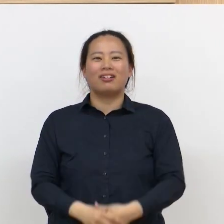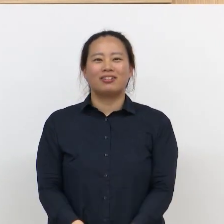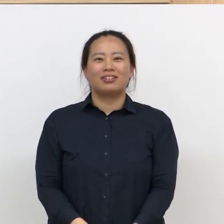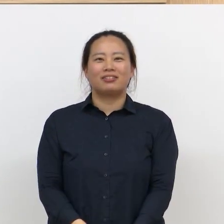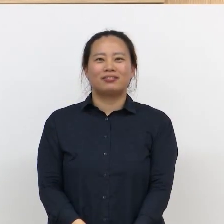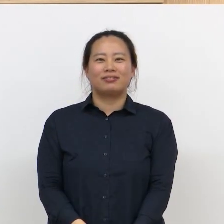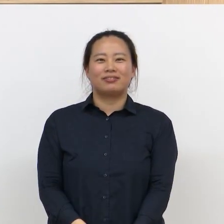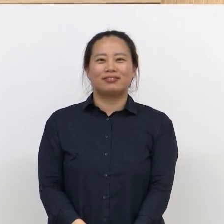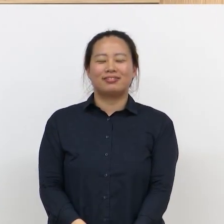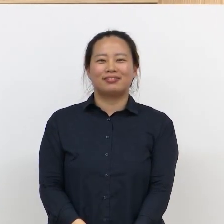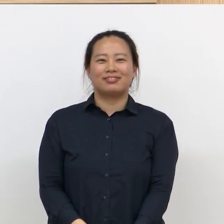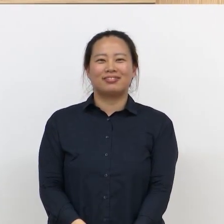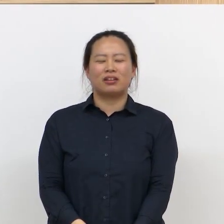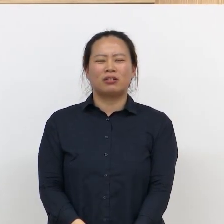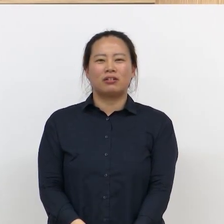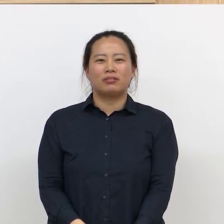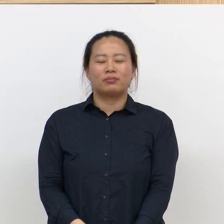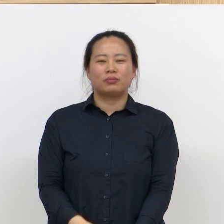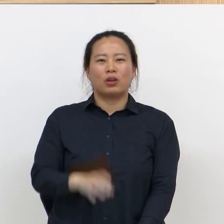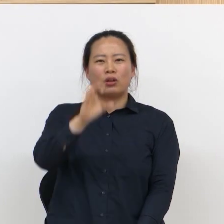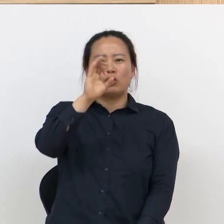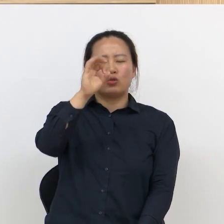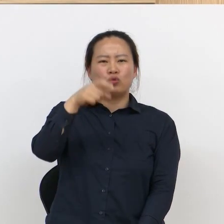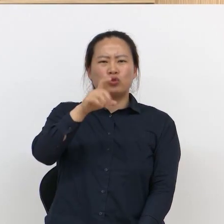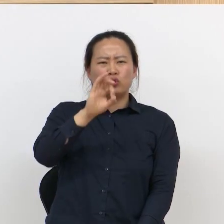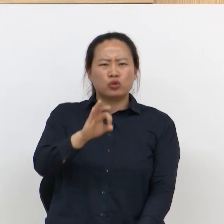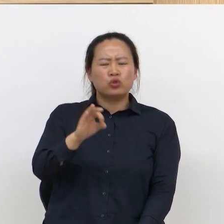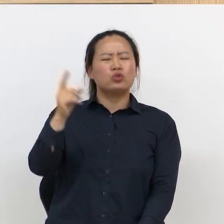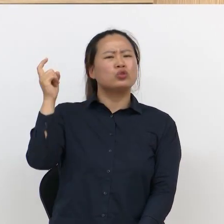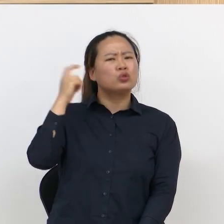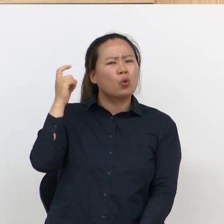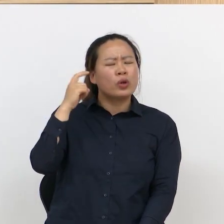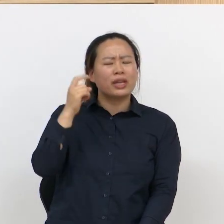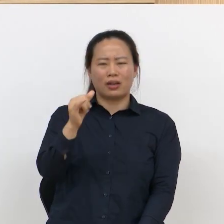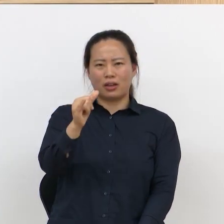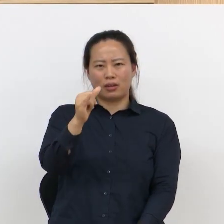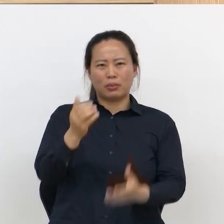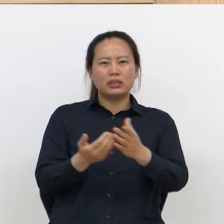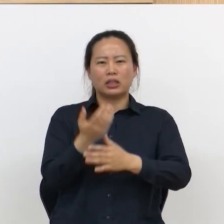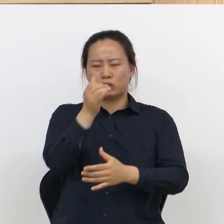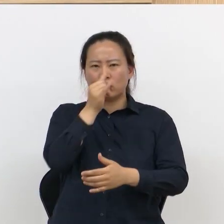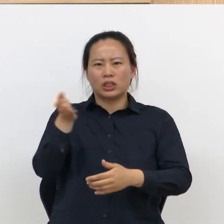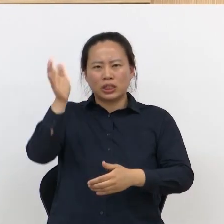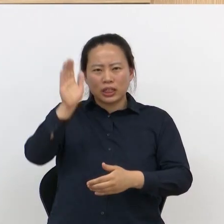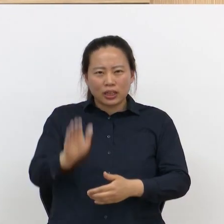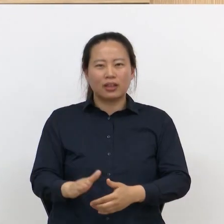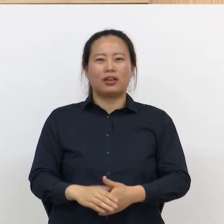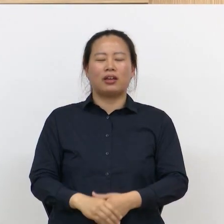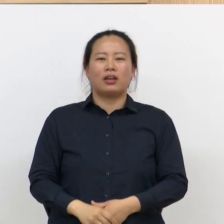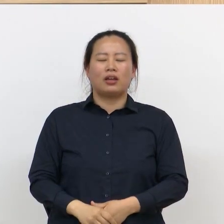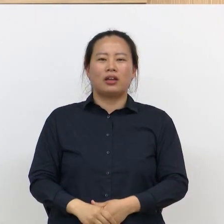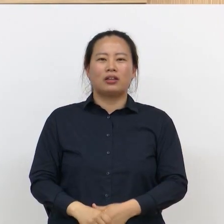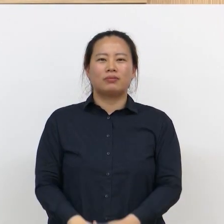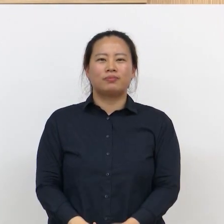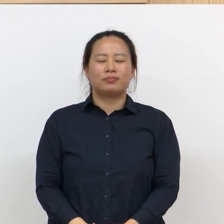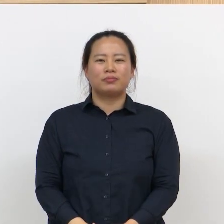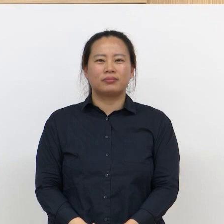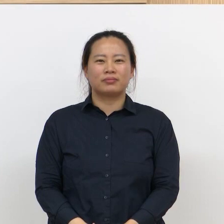예. 웅웅 울리면서 들리는 경우는 있을 수 있는데요. 그럴 때는